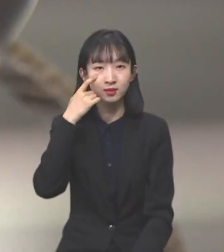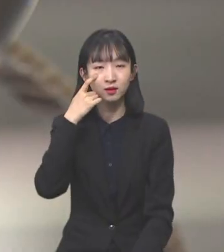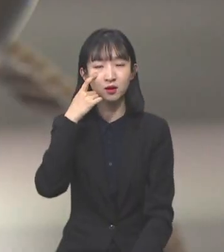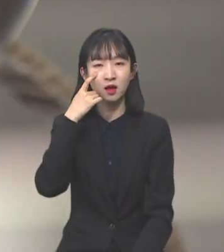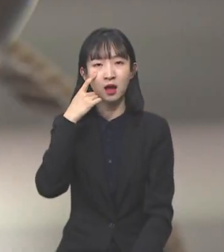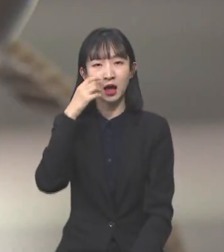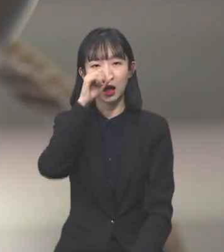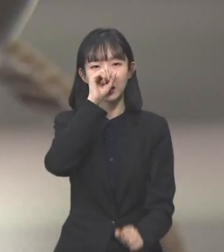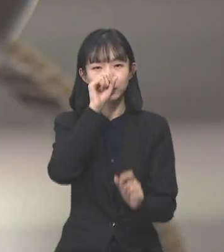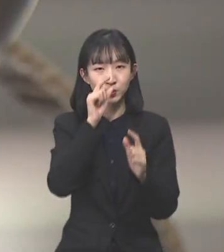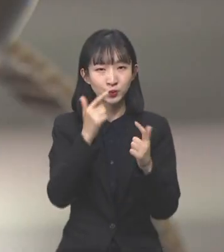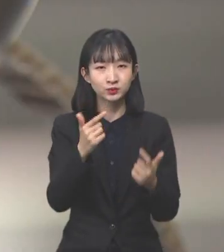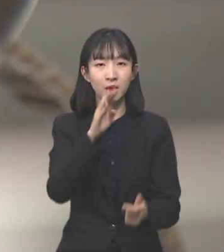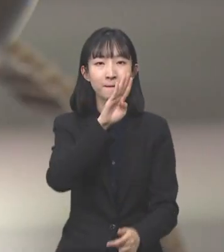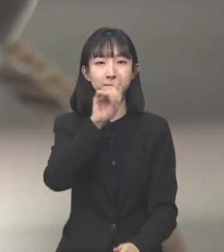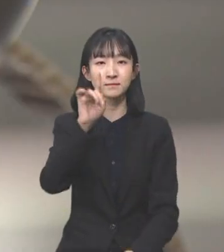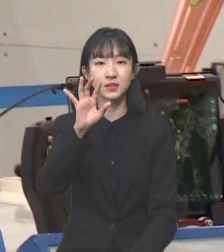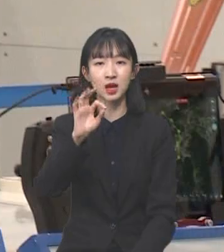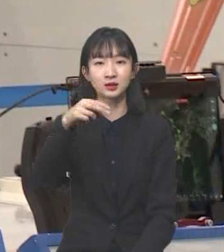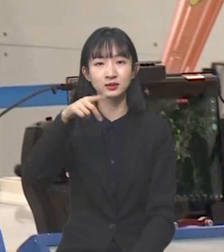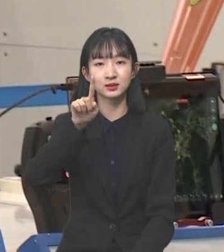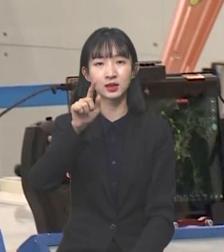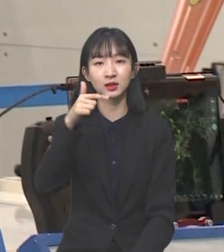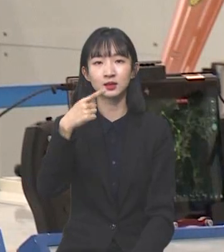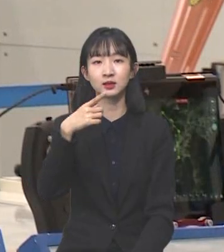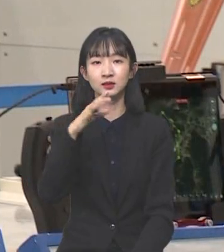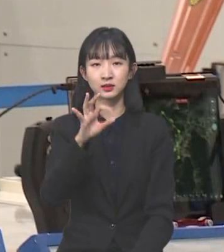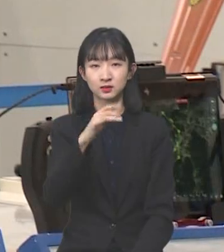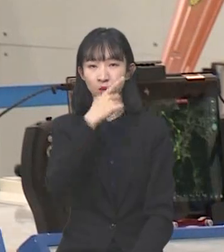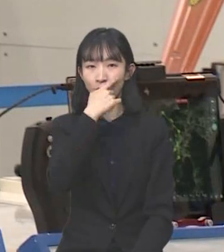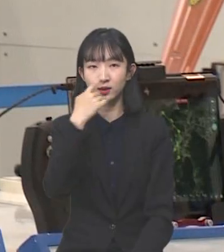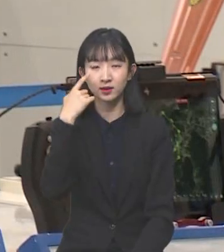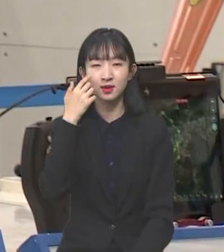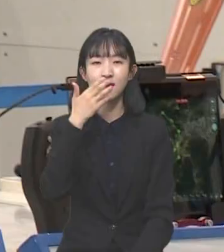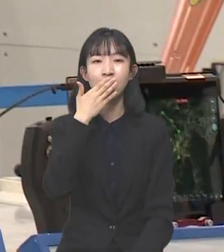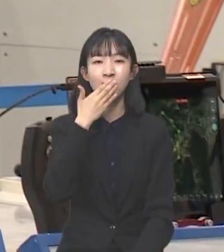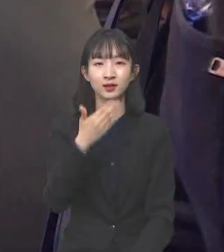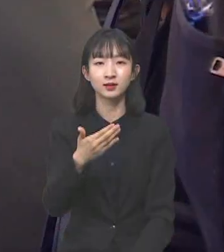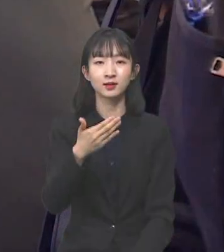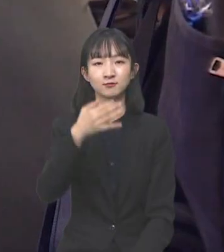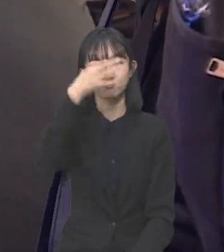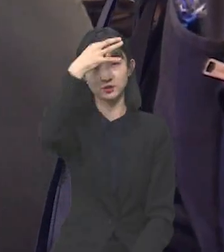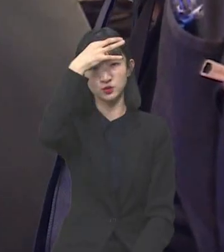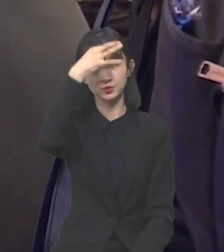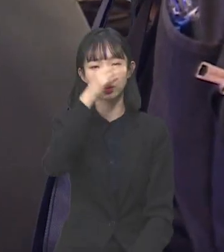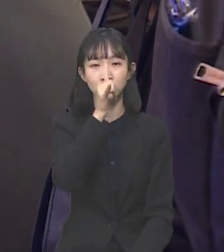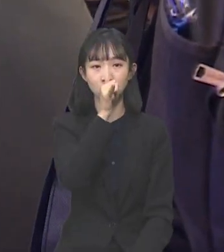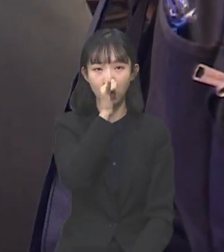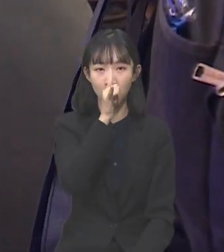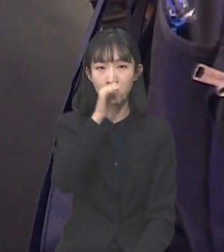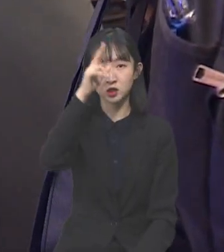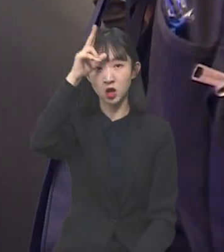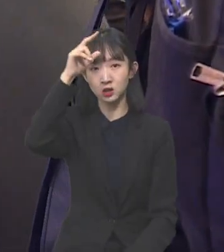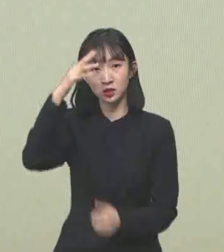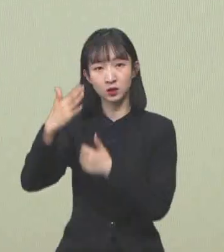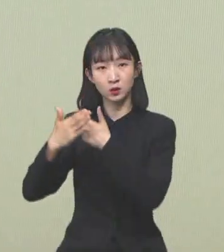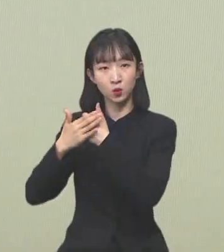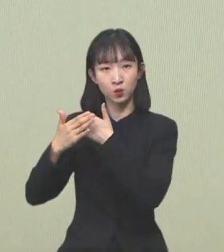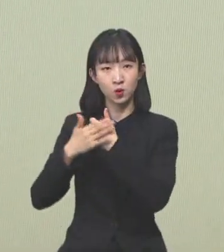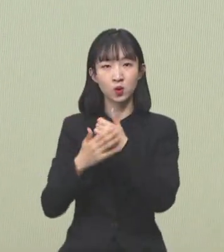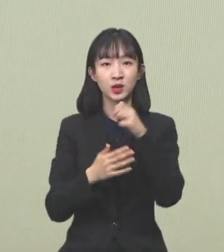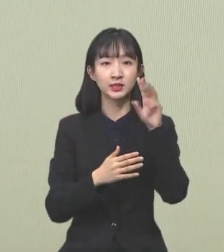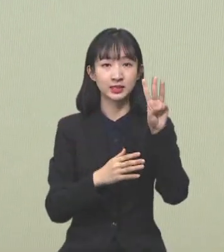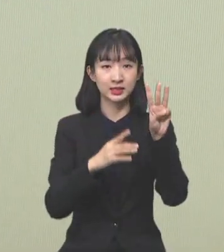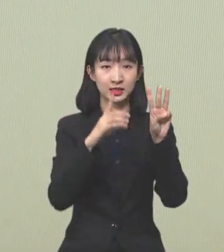과 방사능 측정 까지 다양한 기능을 수행합니다 경찰관 의 도움을 받아 3d 로